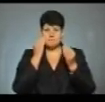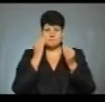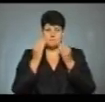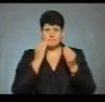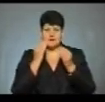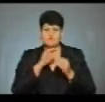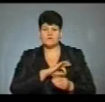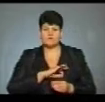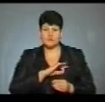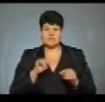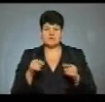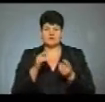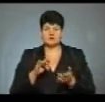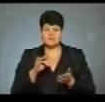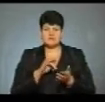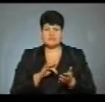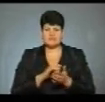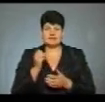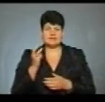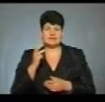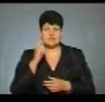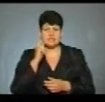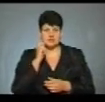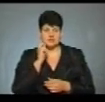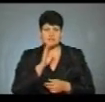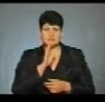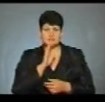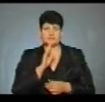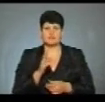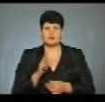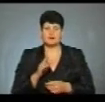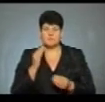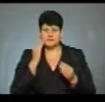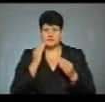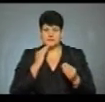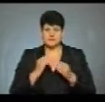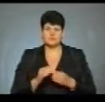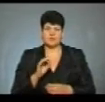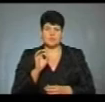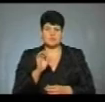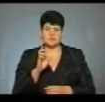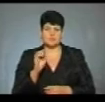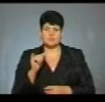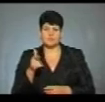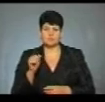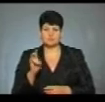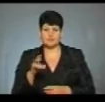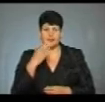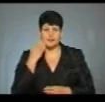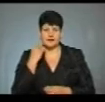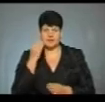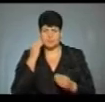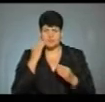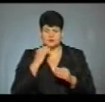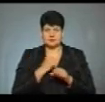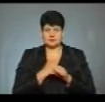Тернопільського обласного реабілітаційного центру 13-річній Марії Добровольській перукар-візажист Оксана Бігун. Такий макіяж, щоб виділяти